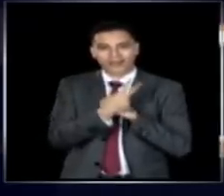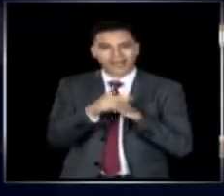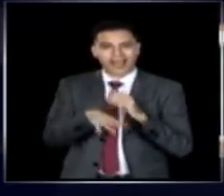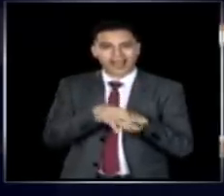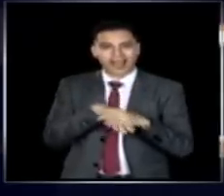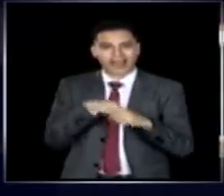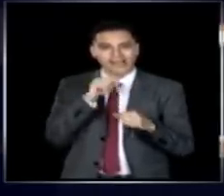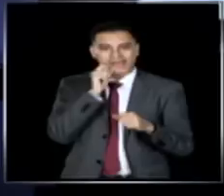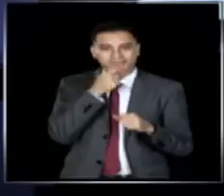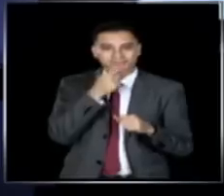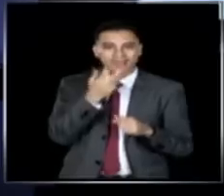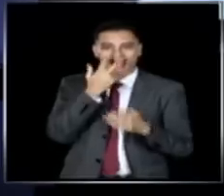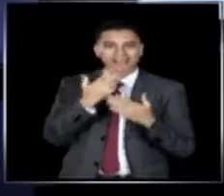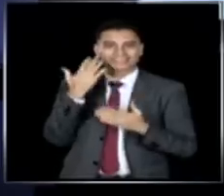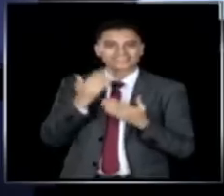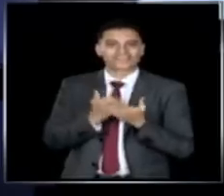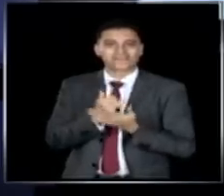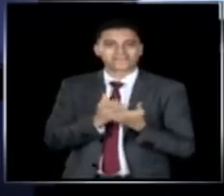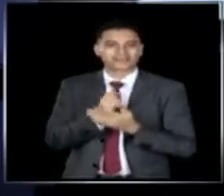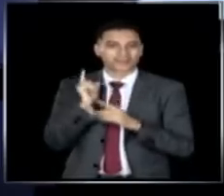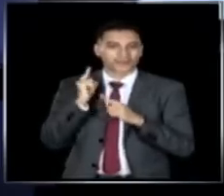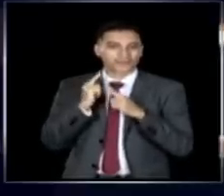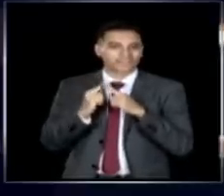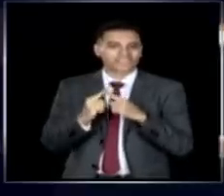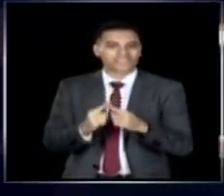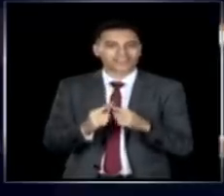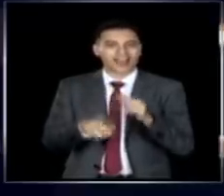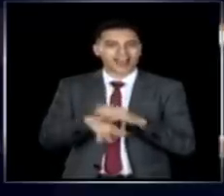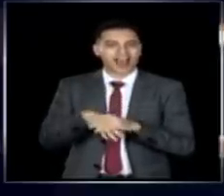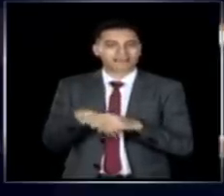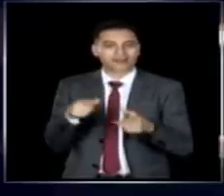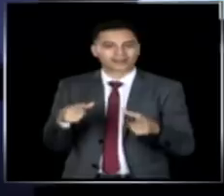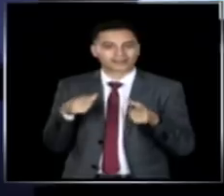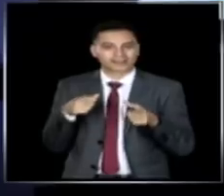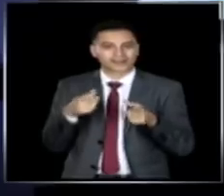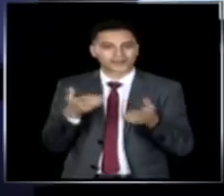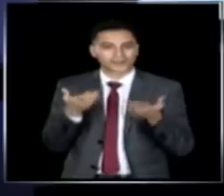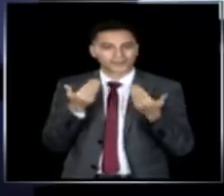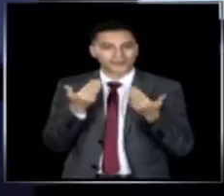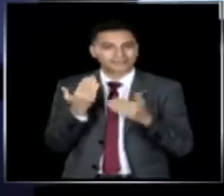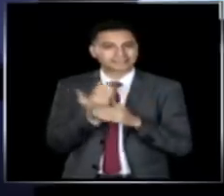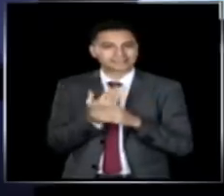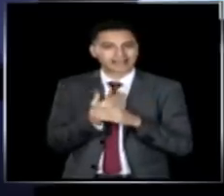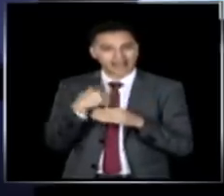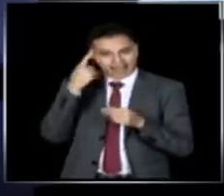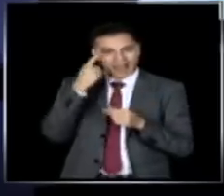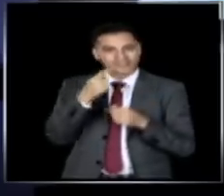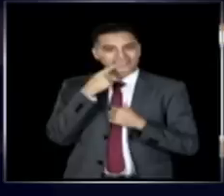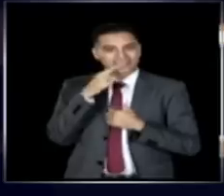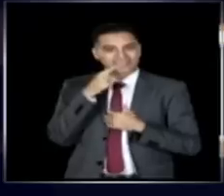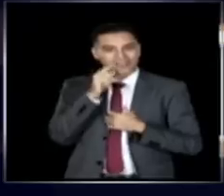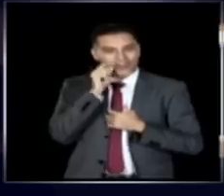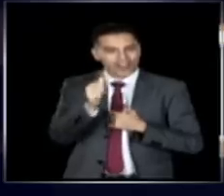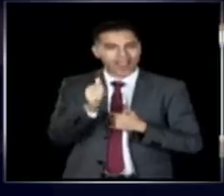بمكرونة بشاميل من أيام ما كان في المدرسة. مالكش حق. لا يرضيكي كده؟ لا ما يرضينيش. واحنا عارفين ان الاسكندرانية